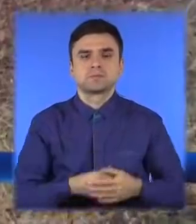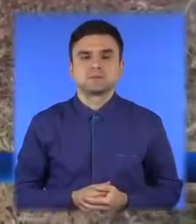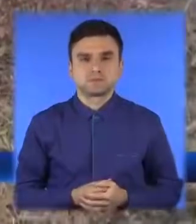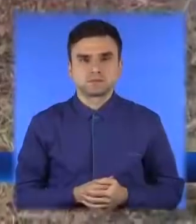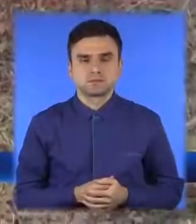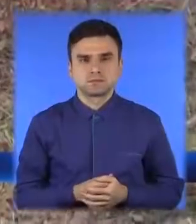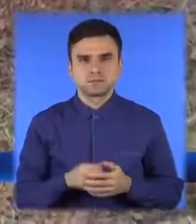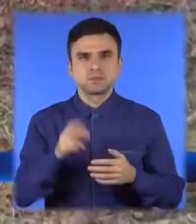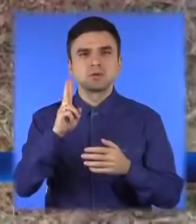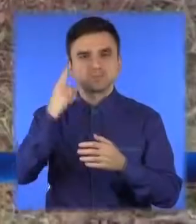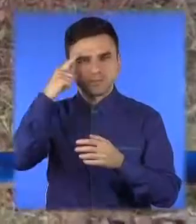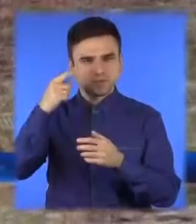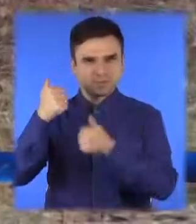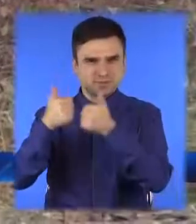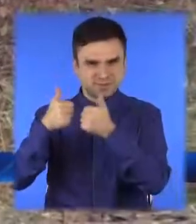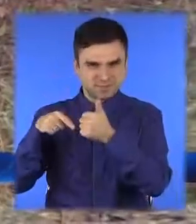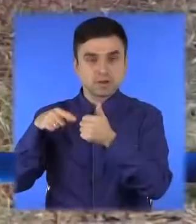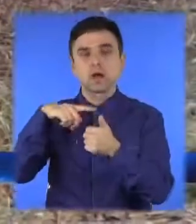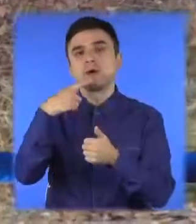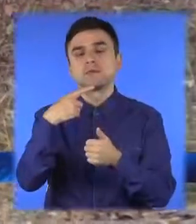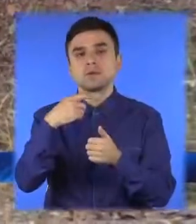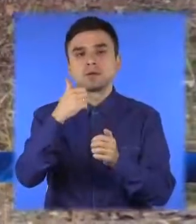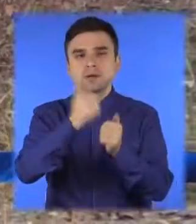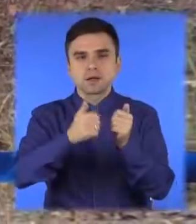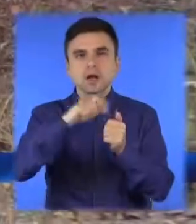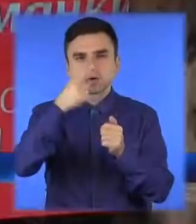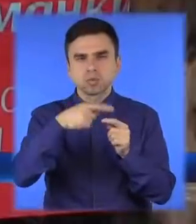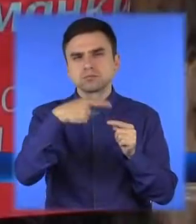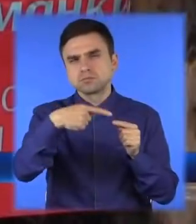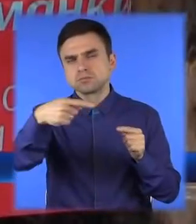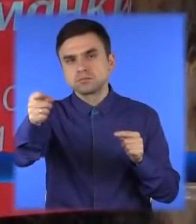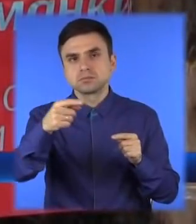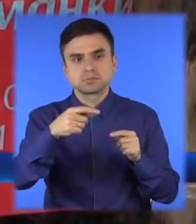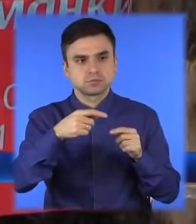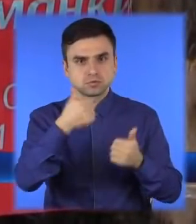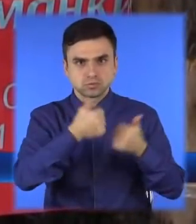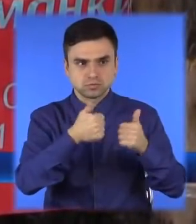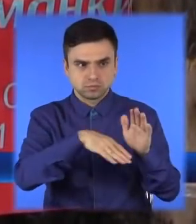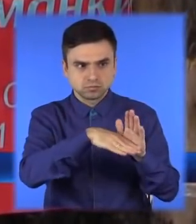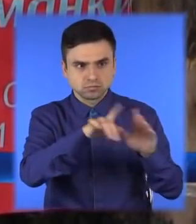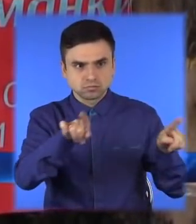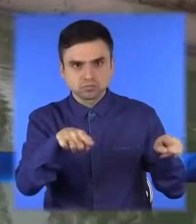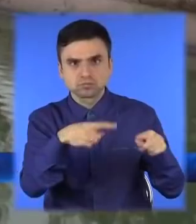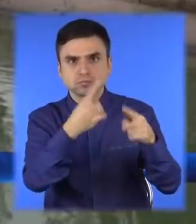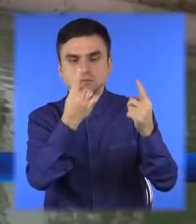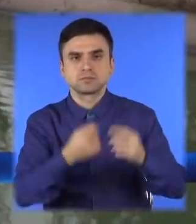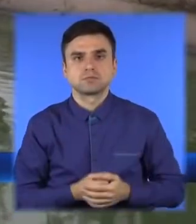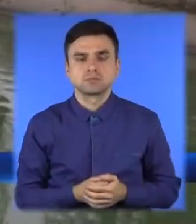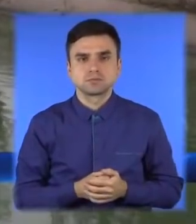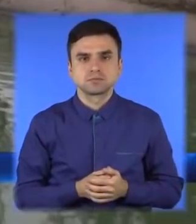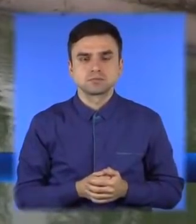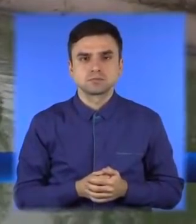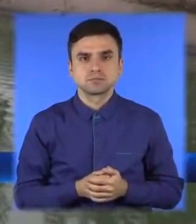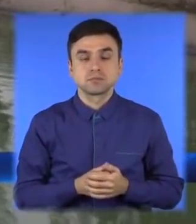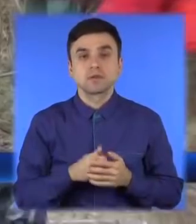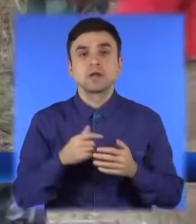змагань, із кожним роком спостерігається поступовий розвиток рибальського спорту в місті. В поточному році це були останні змагання. Наступні